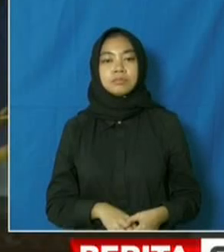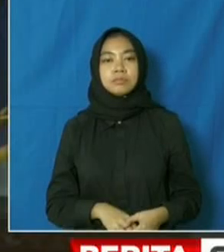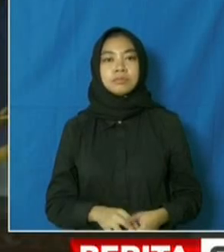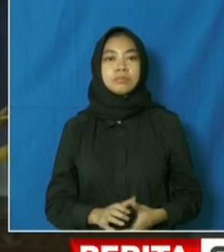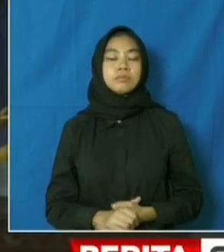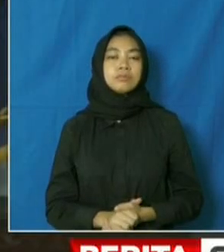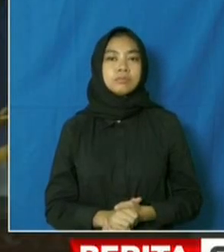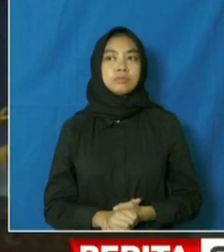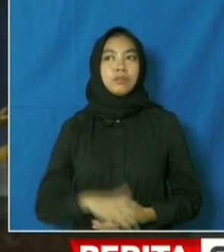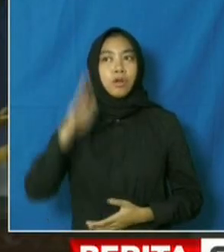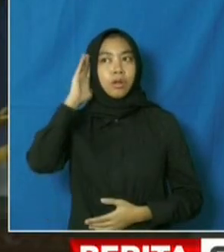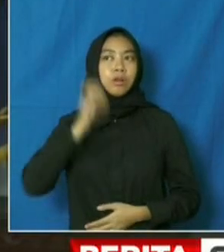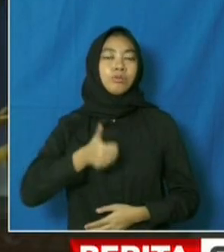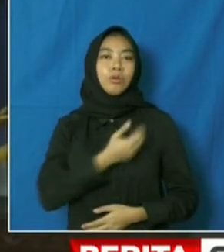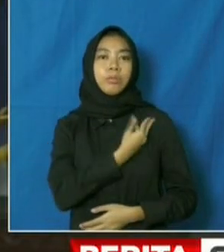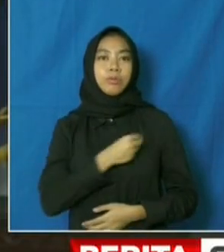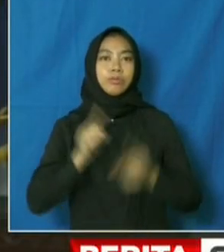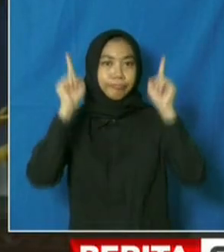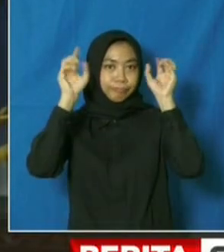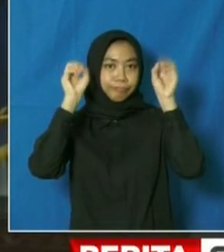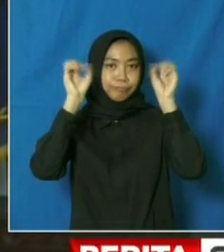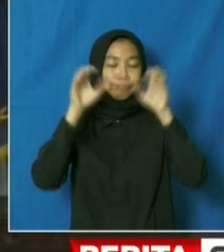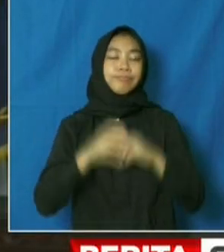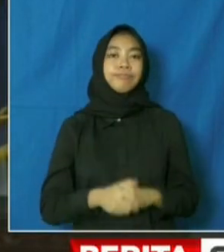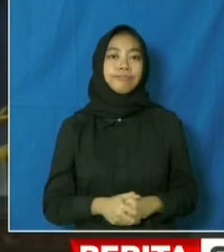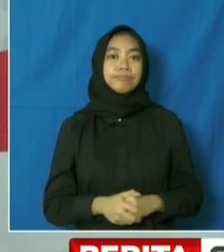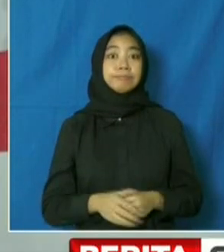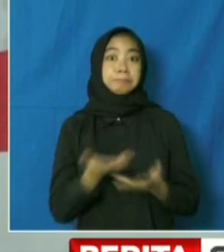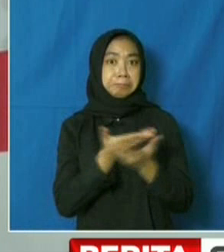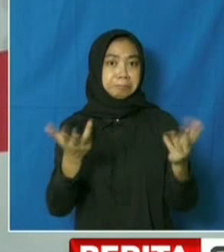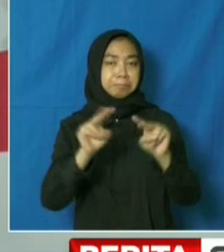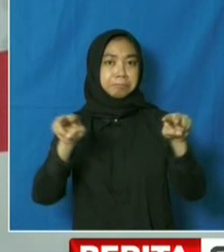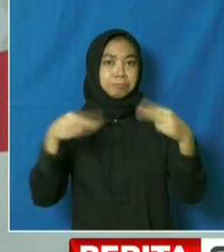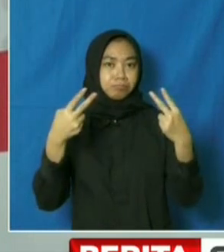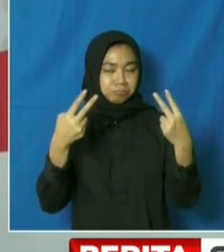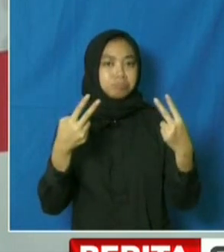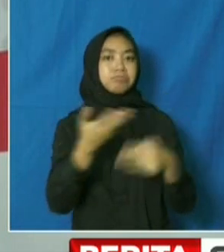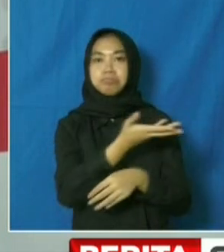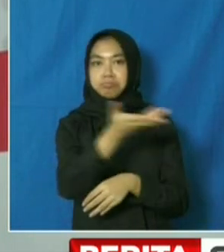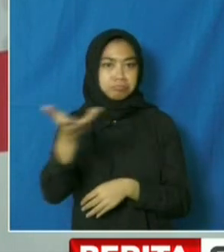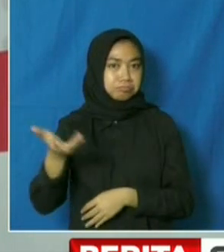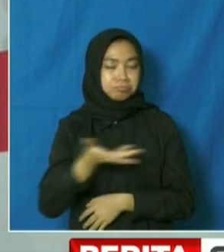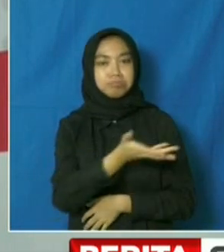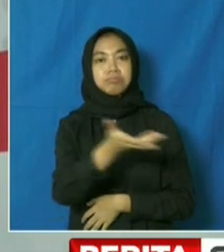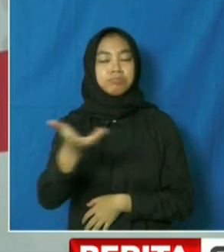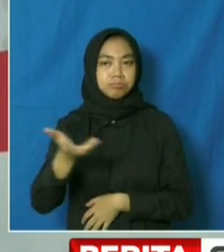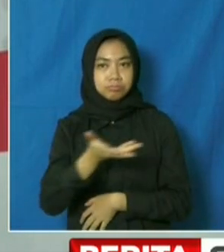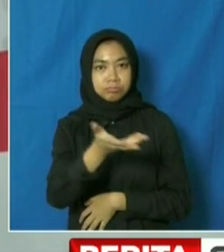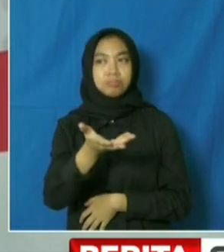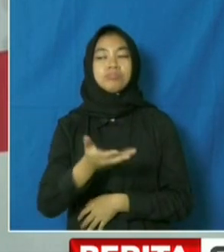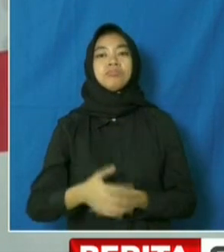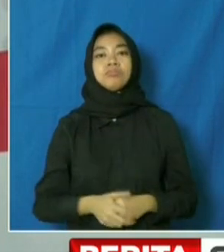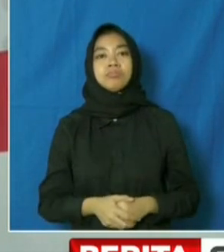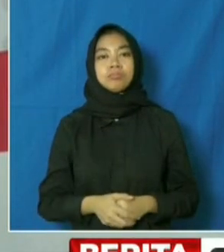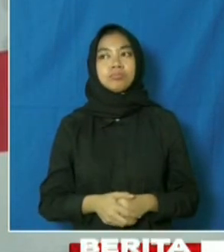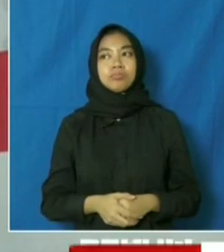Hai assalamualaikum warahmatullahi wabarakatuh pemirsa mendengar dan juga netizen dimanapun berada